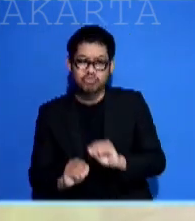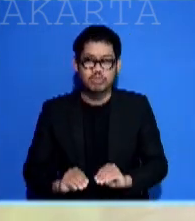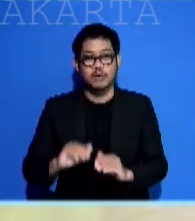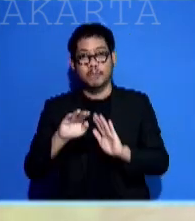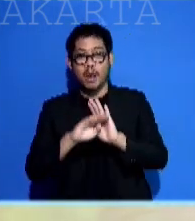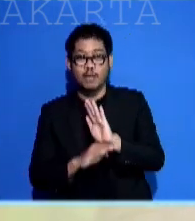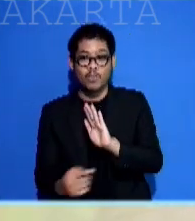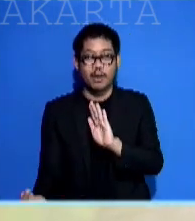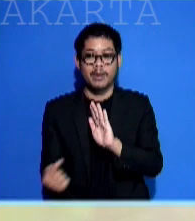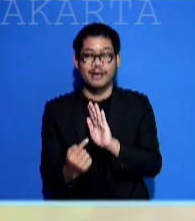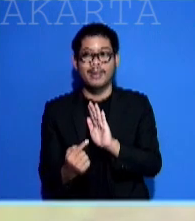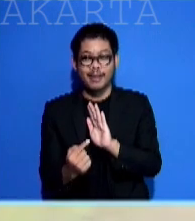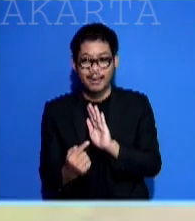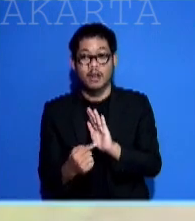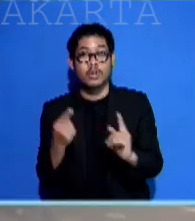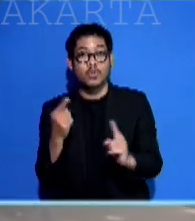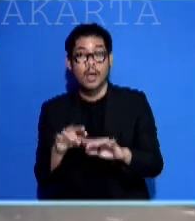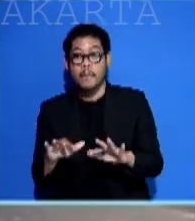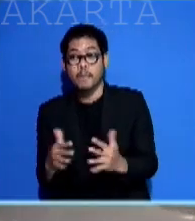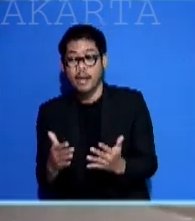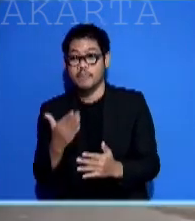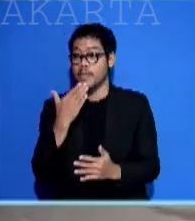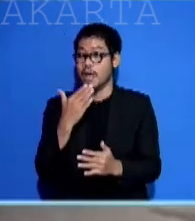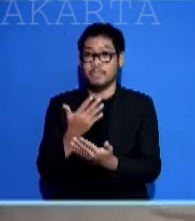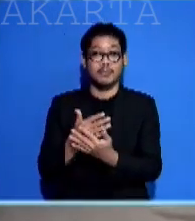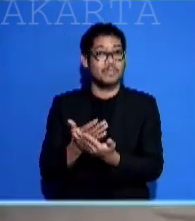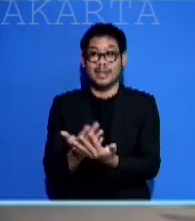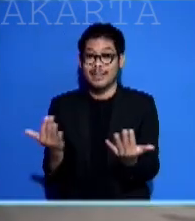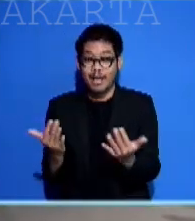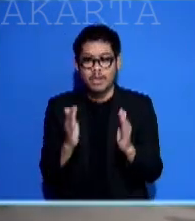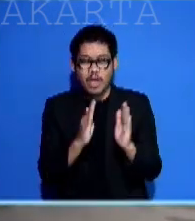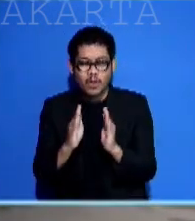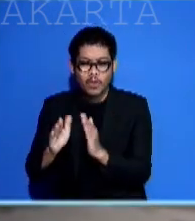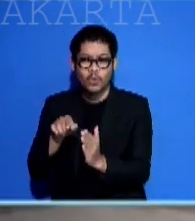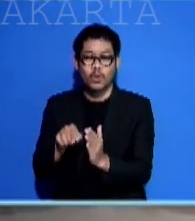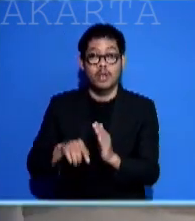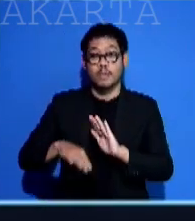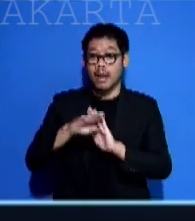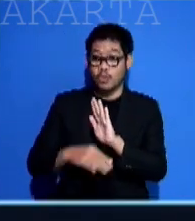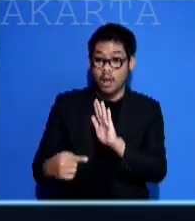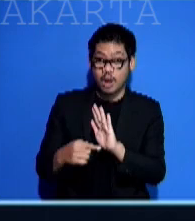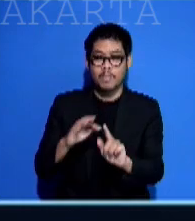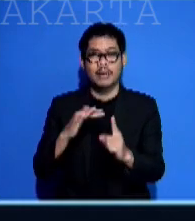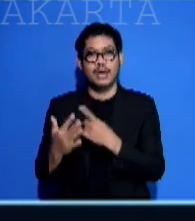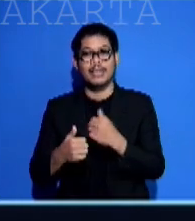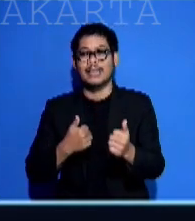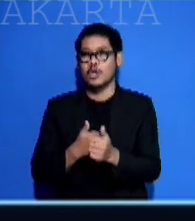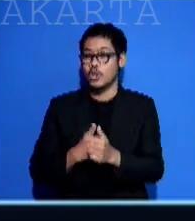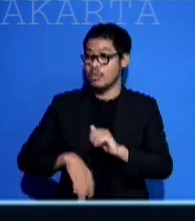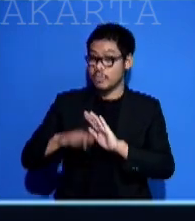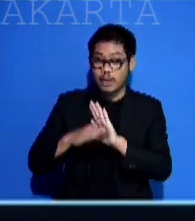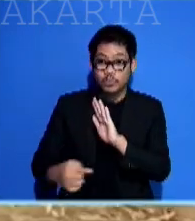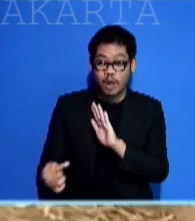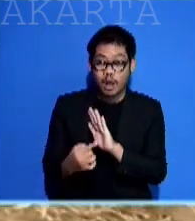pelaksanakan jalannya mengaturersbut dengan adanya peraturan baru ini diharapkan masyarakat akan lebih tertib dan dapat menghilangkan kebiasaan